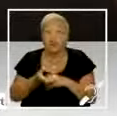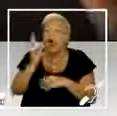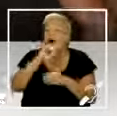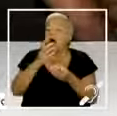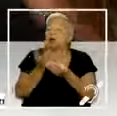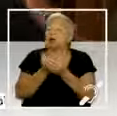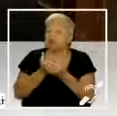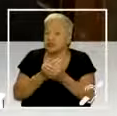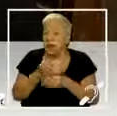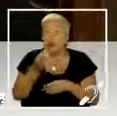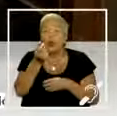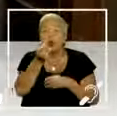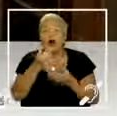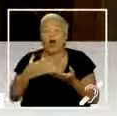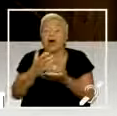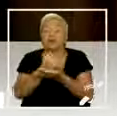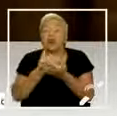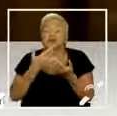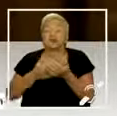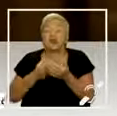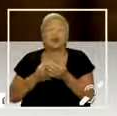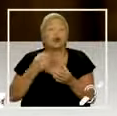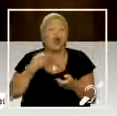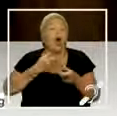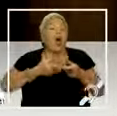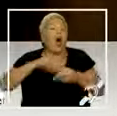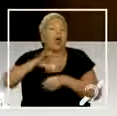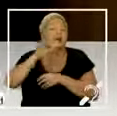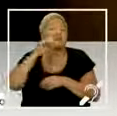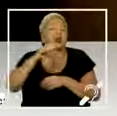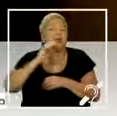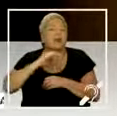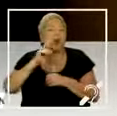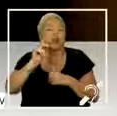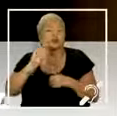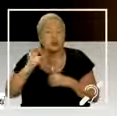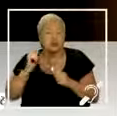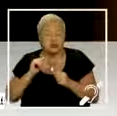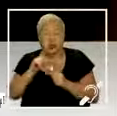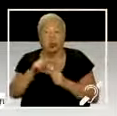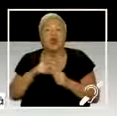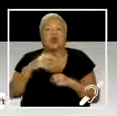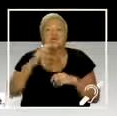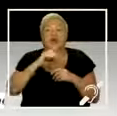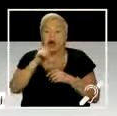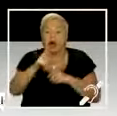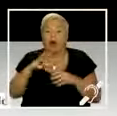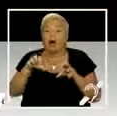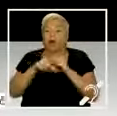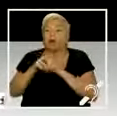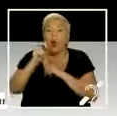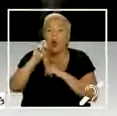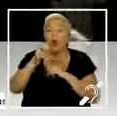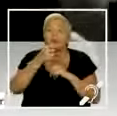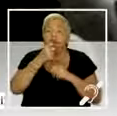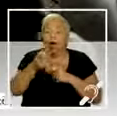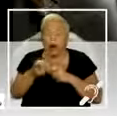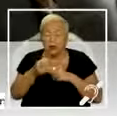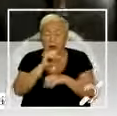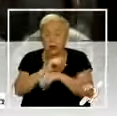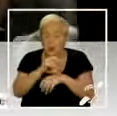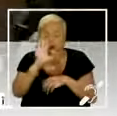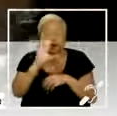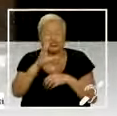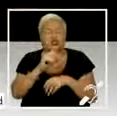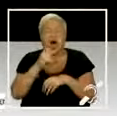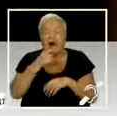campaniei prezidențiale a lui Traian Băsescu, în care Elena Udrea a primit 8 ani de închisoare, însă nu este definitivă acea decizie